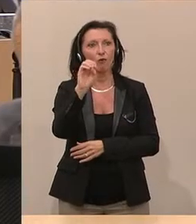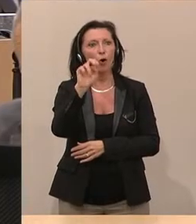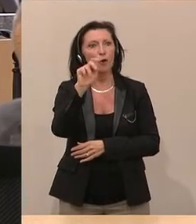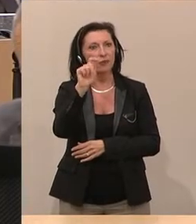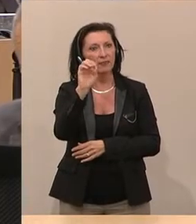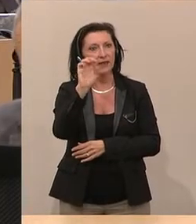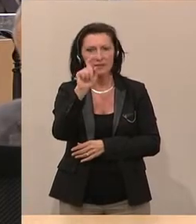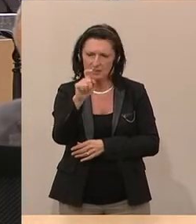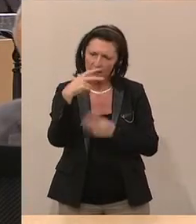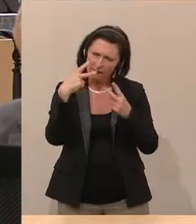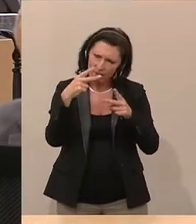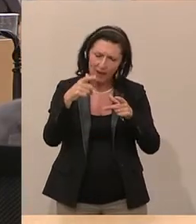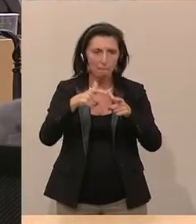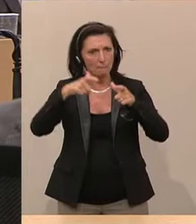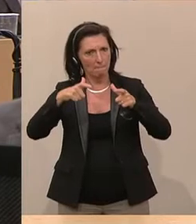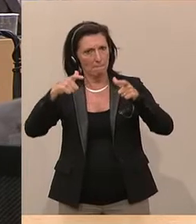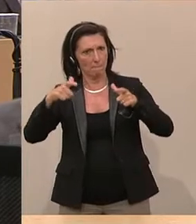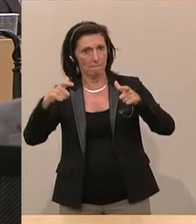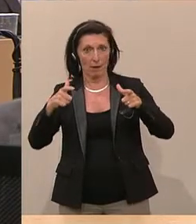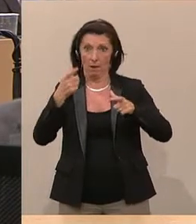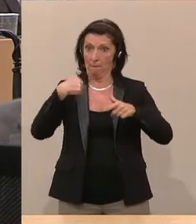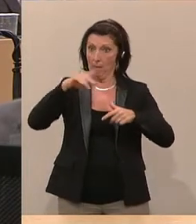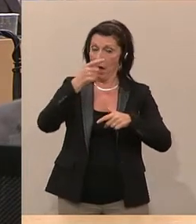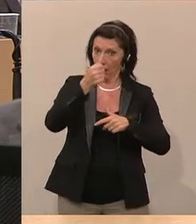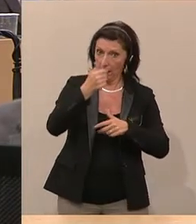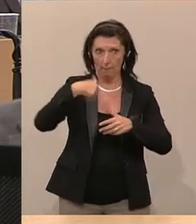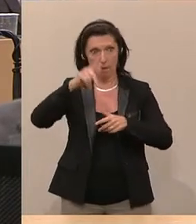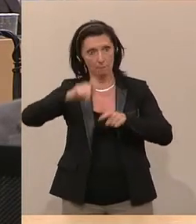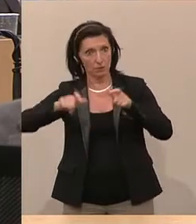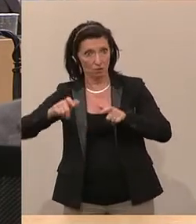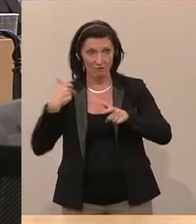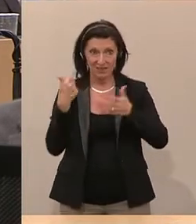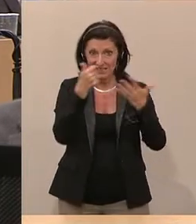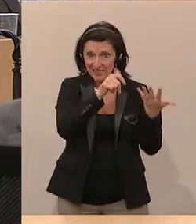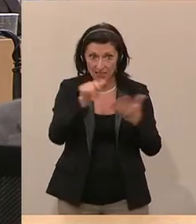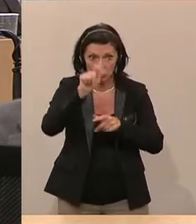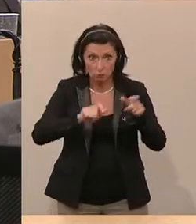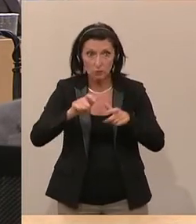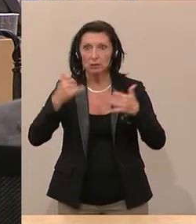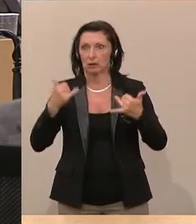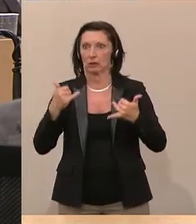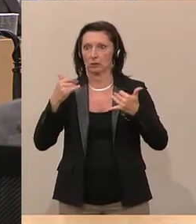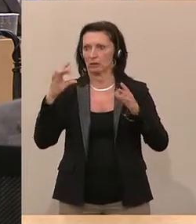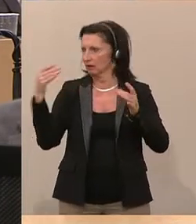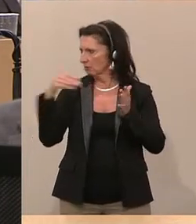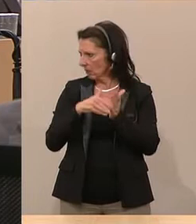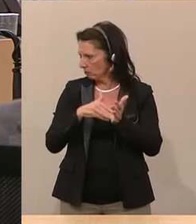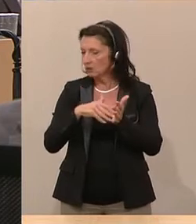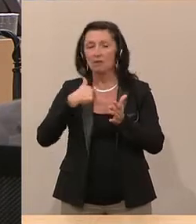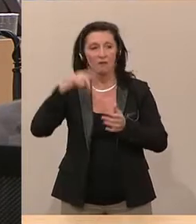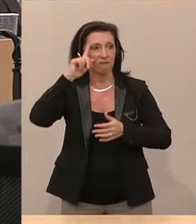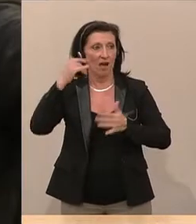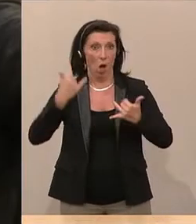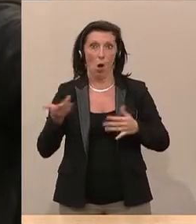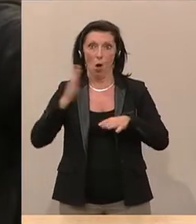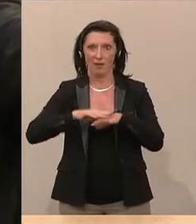es finanziell und personell aufgestockt wird von 600 auf 10.000 Einsatzkräfte. Wir wissen, dass das nicht von heute auf morgen